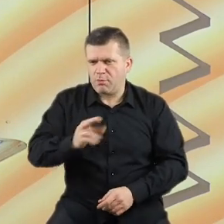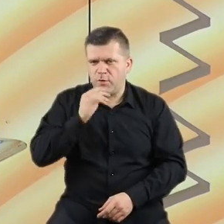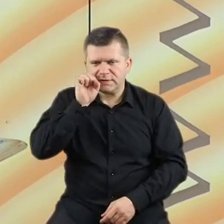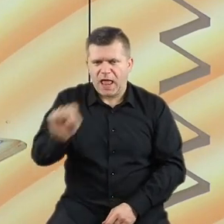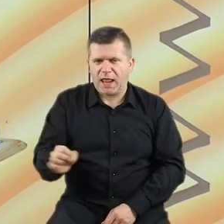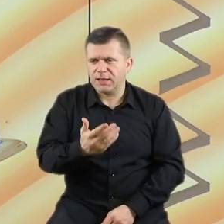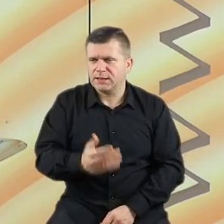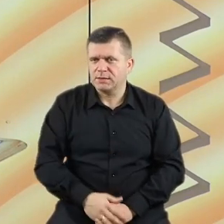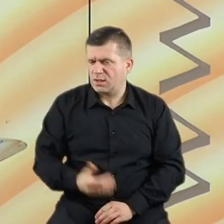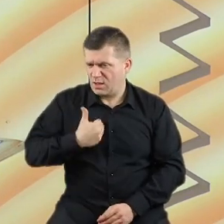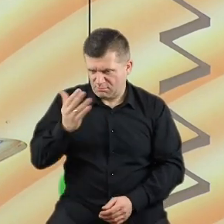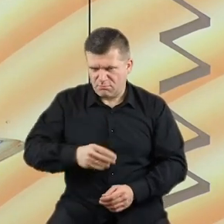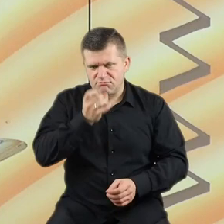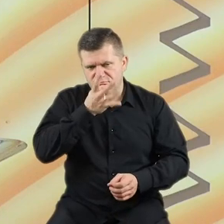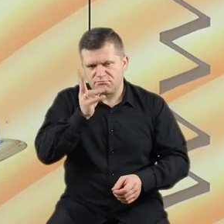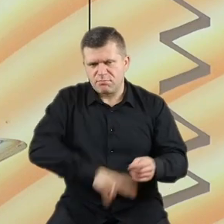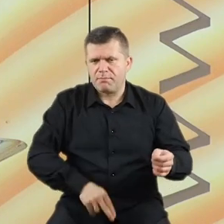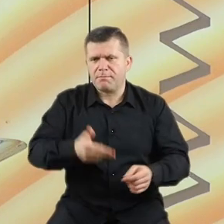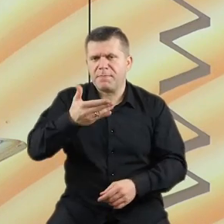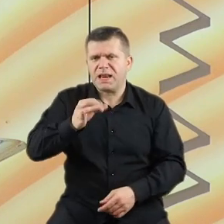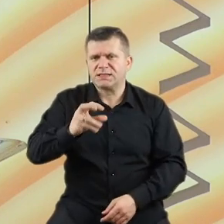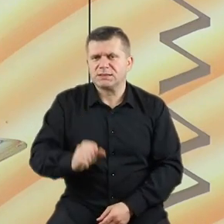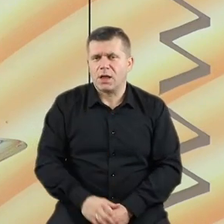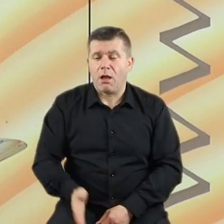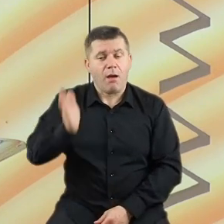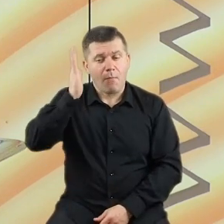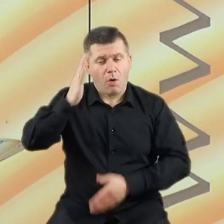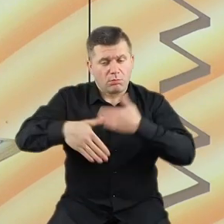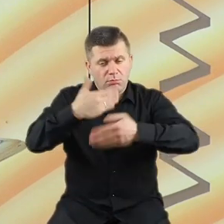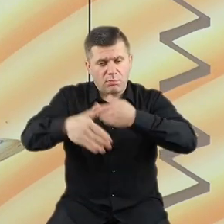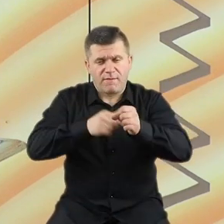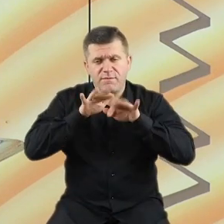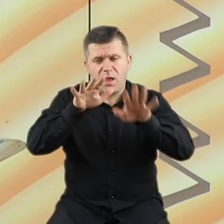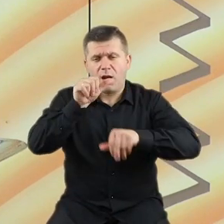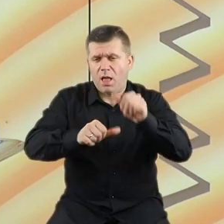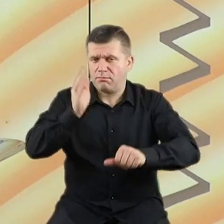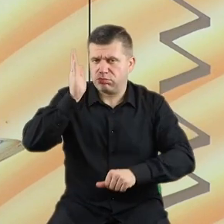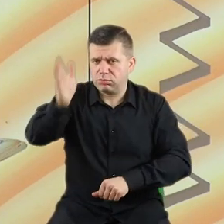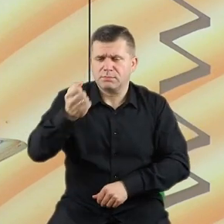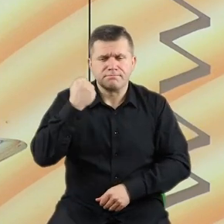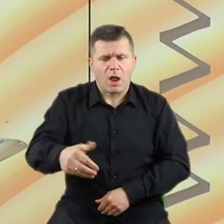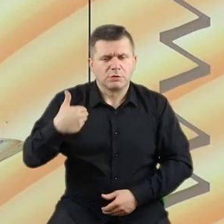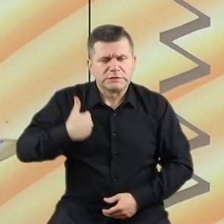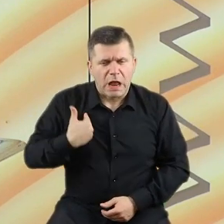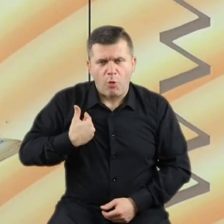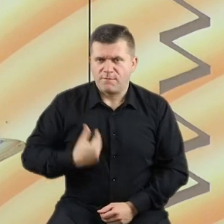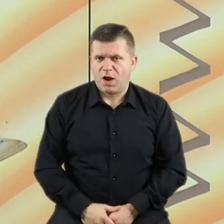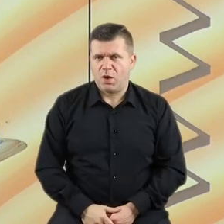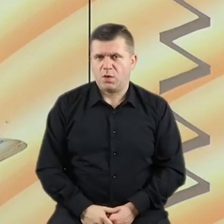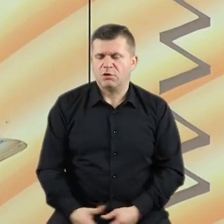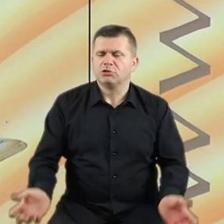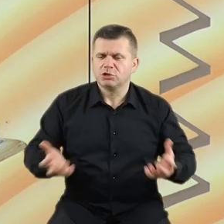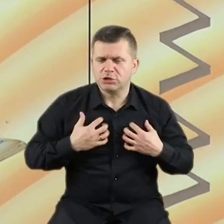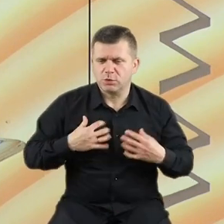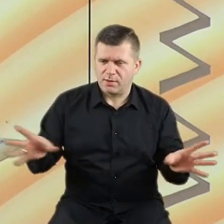raz to powiesz, to pójdę i milicji powiem. Oczywiście potem, wiele, wiele lat potem bardzo tego żałowała i żyła